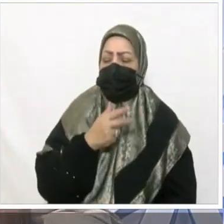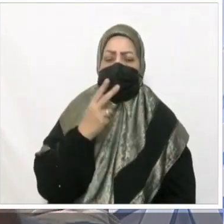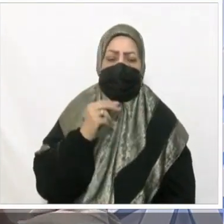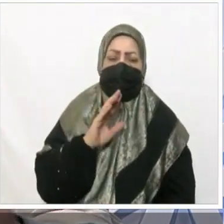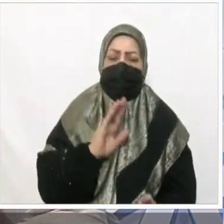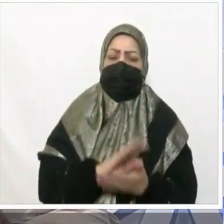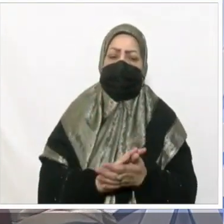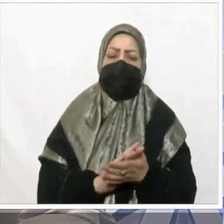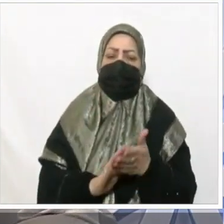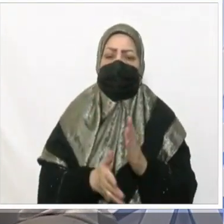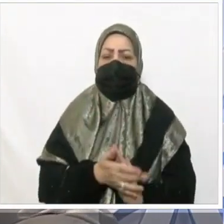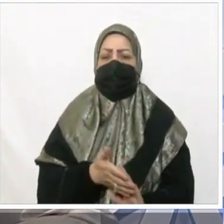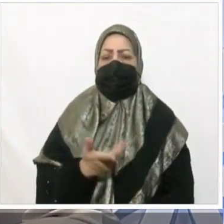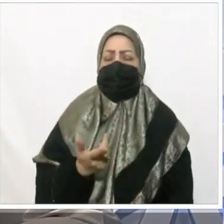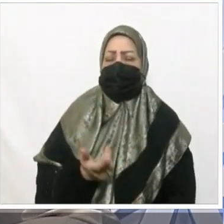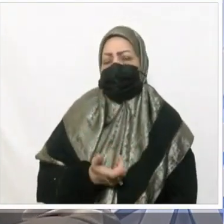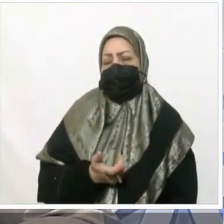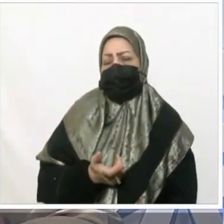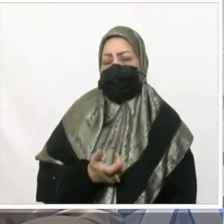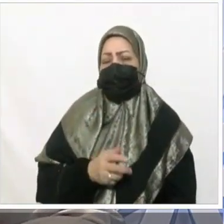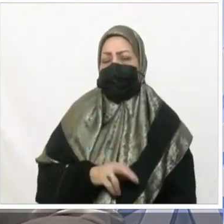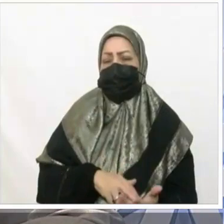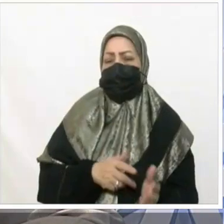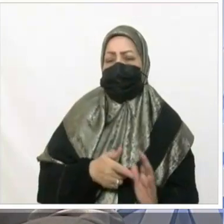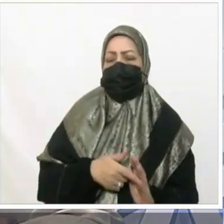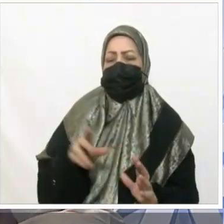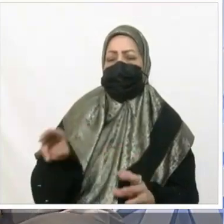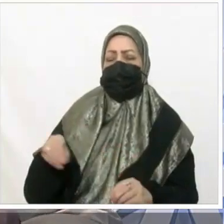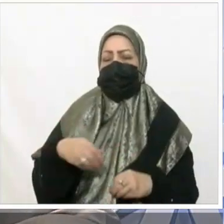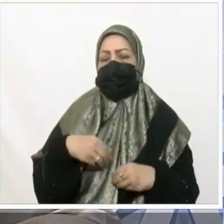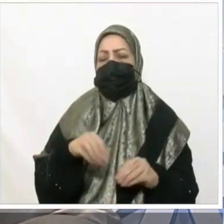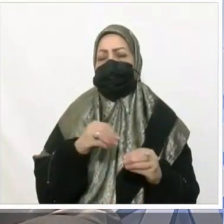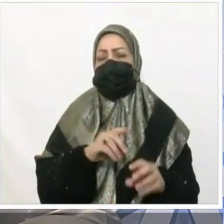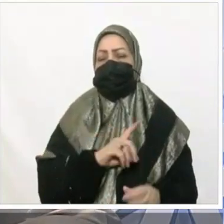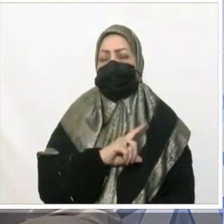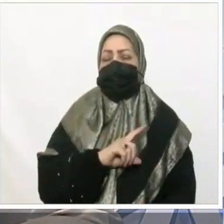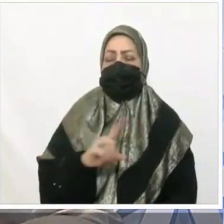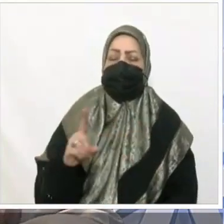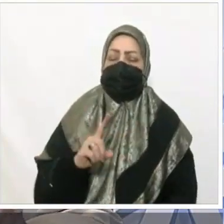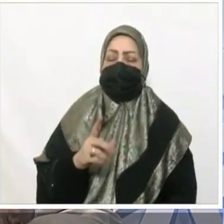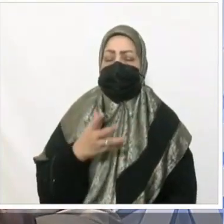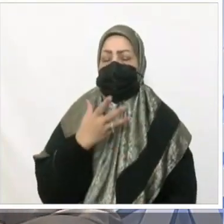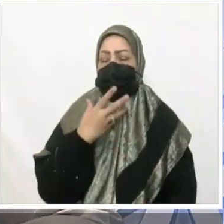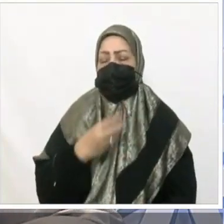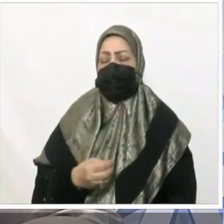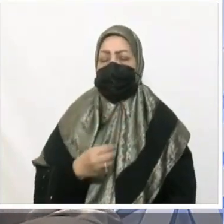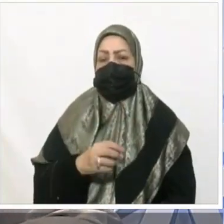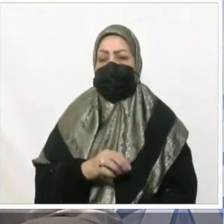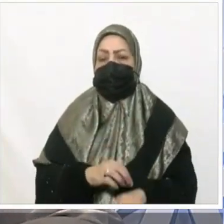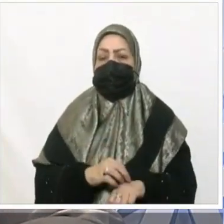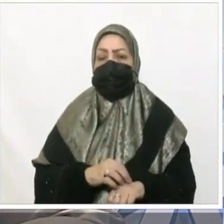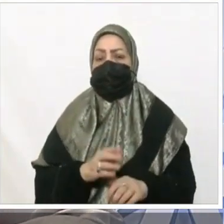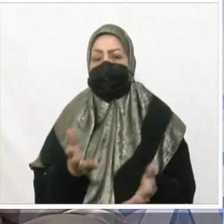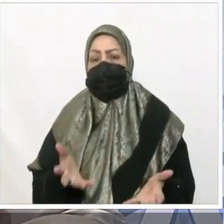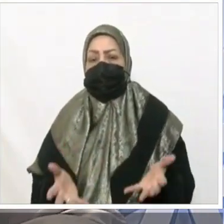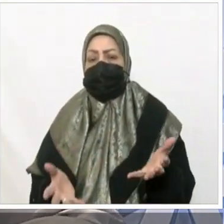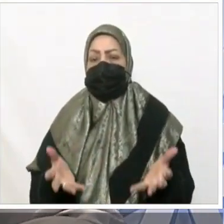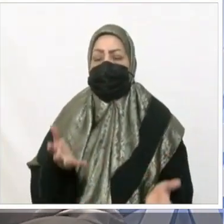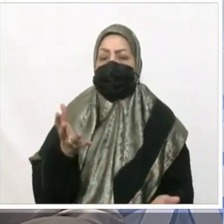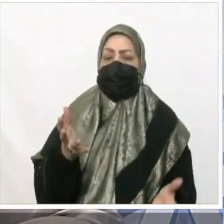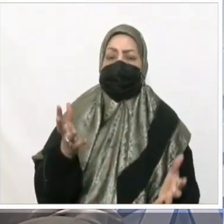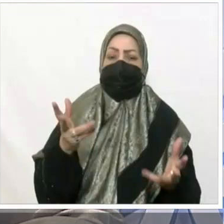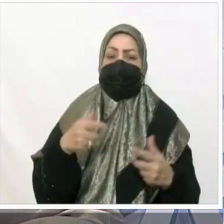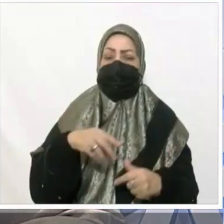حال حياتك كلها. لا، فالأحسن الإنسان أن يوازن، أن يجمع بين الخيرين. الإنسان حر في حياته، له